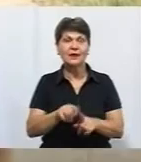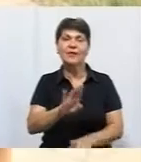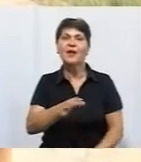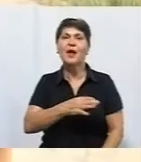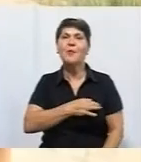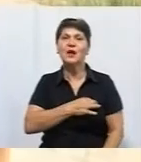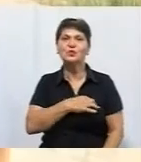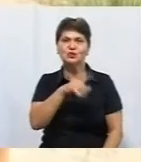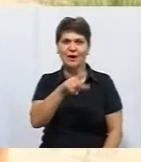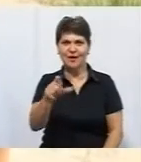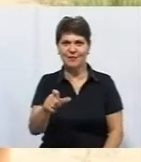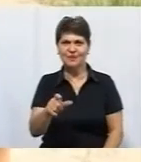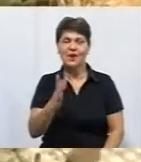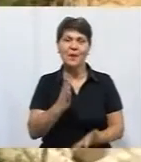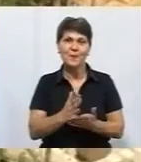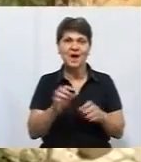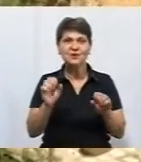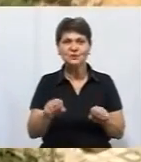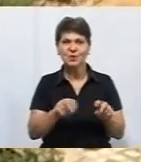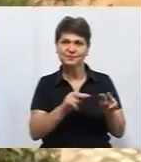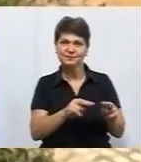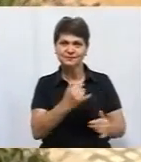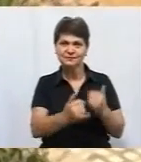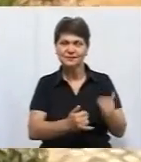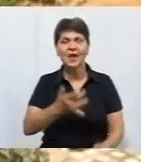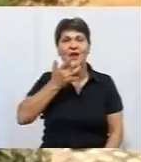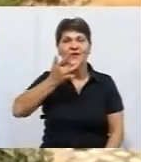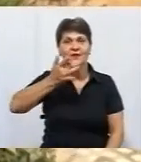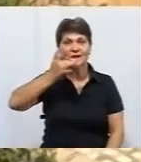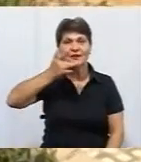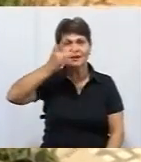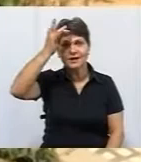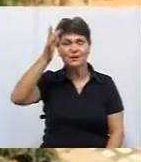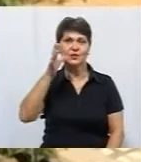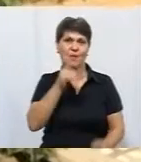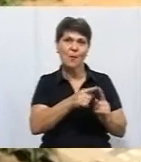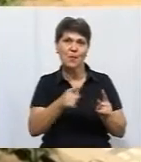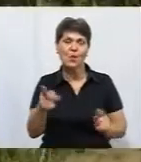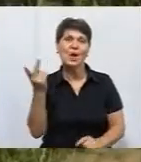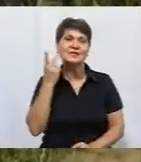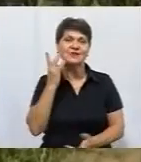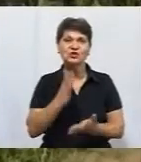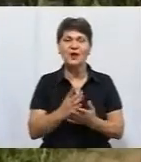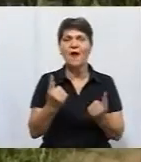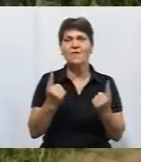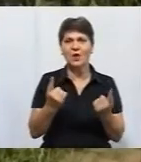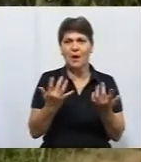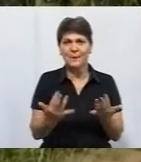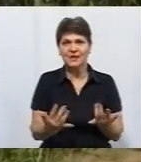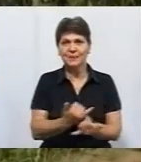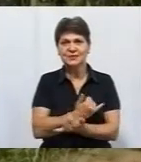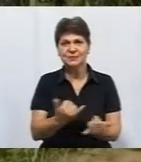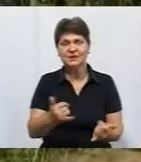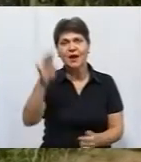небайдужих мешканців, які мають змогу за ними доглядати. В літню пору року завжди стоїть велика потреба в